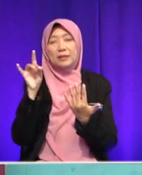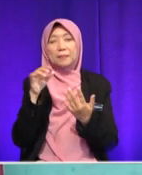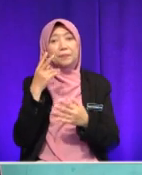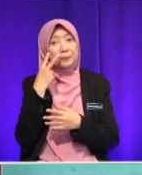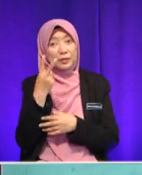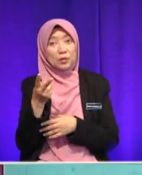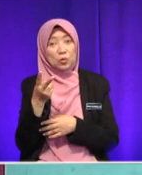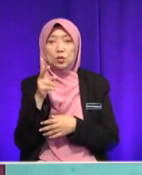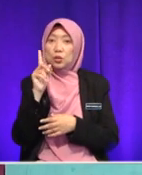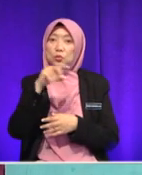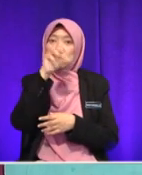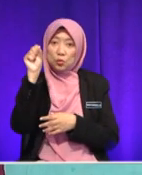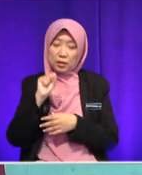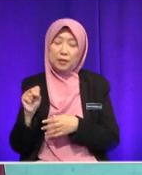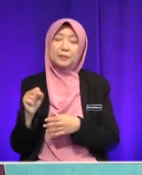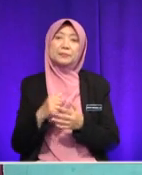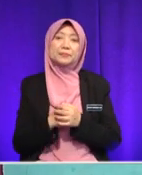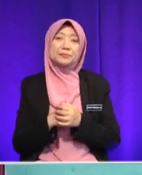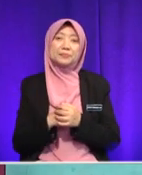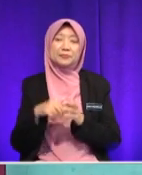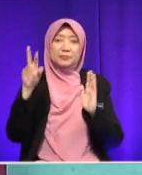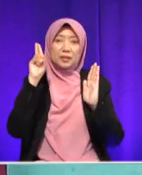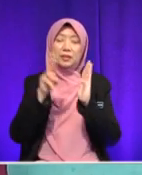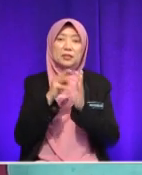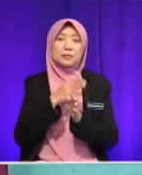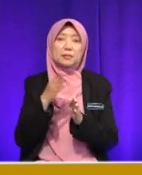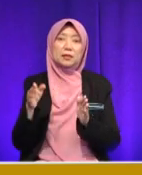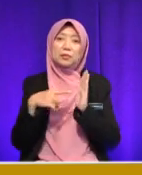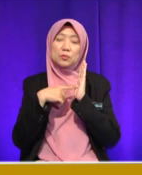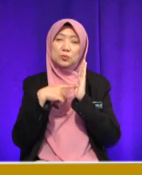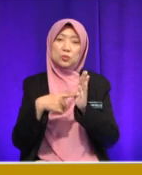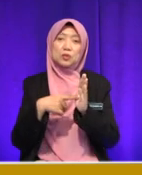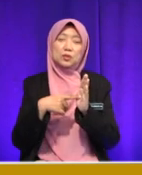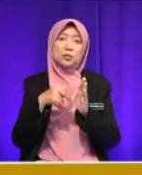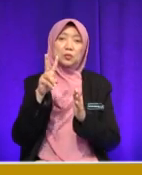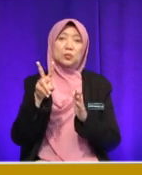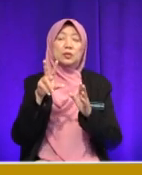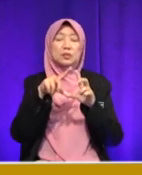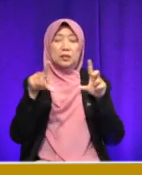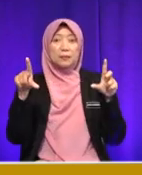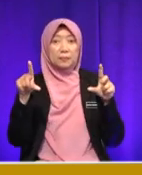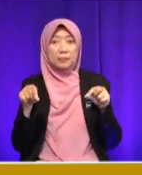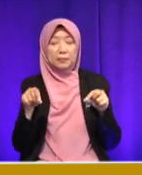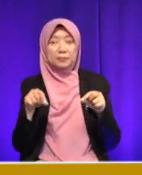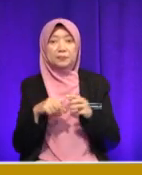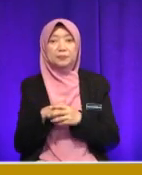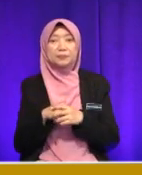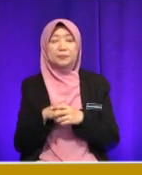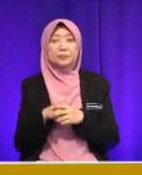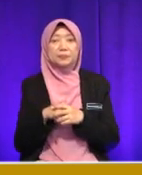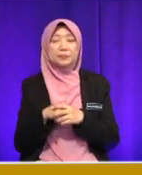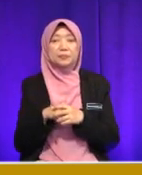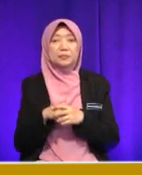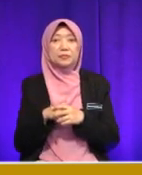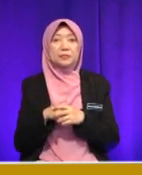lihat satu soalan di sini. Baik. Okay, raja di sebelah menunjukkan dua sisi empat PQRS dan TUVW.